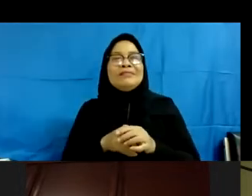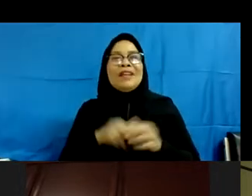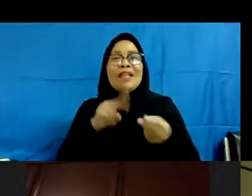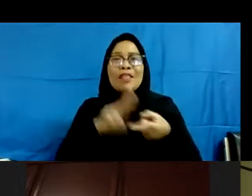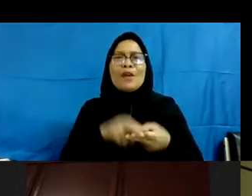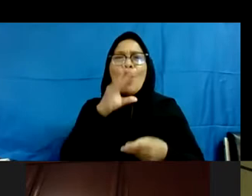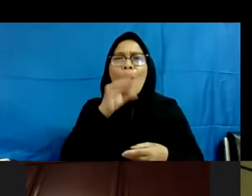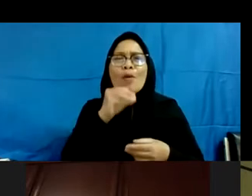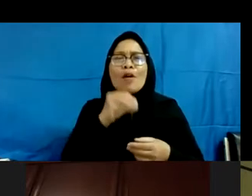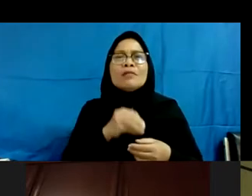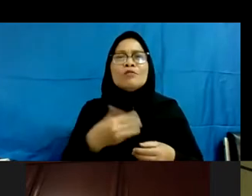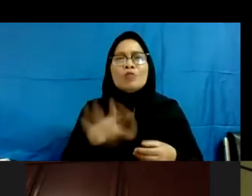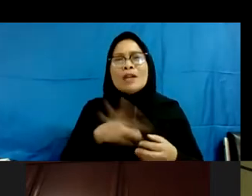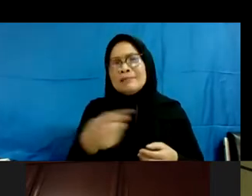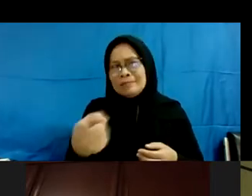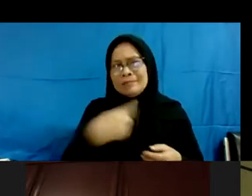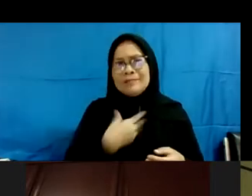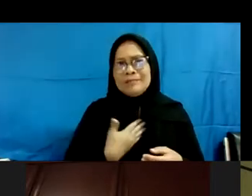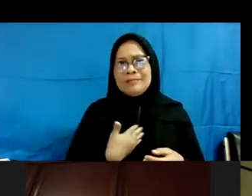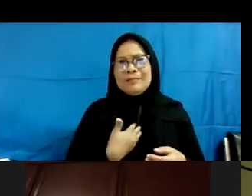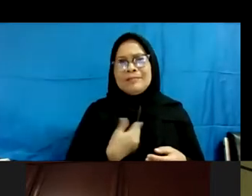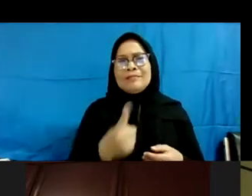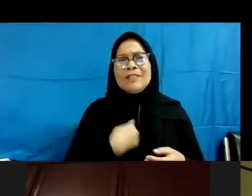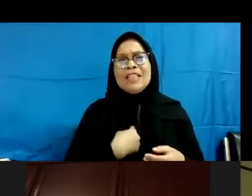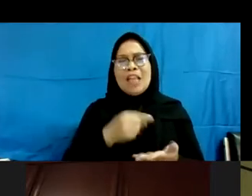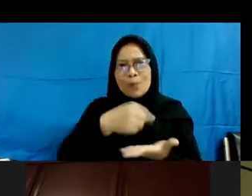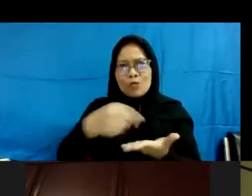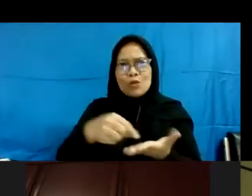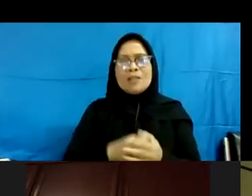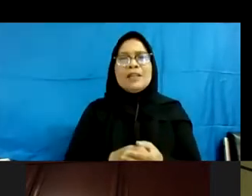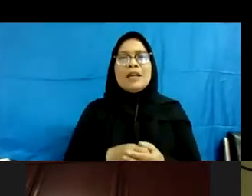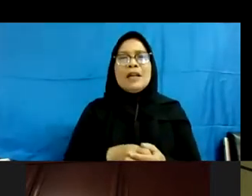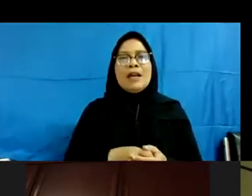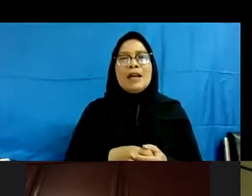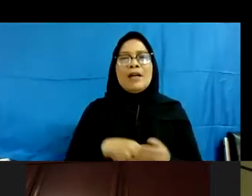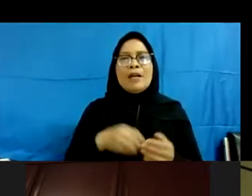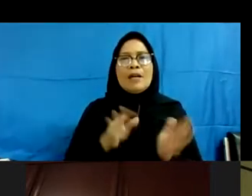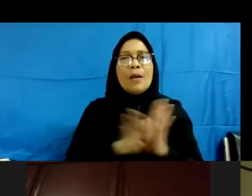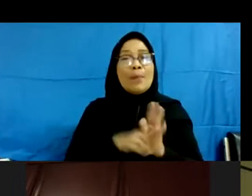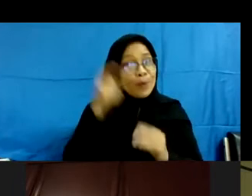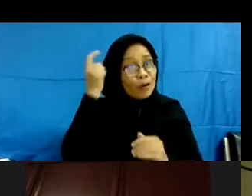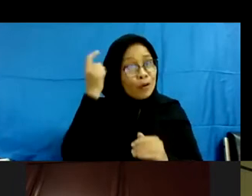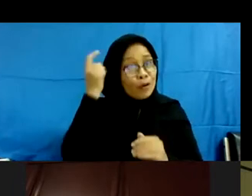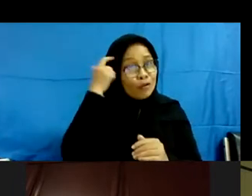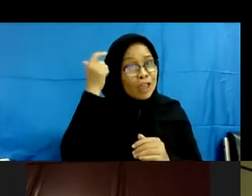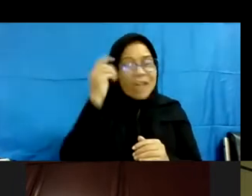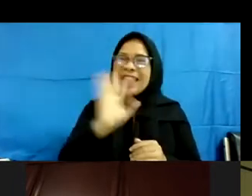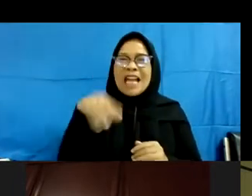bilang, udah deh sini gue yang tulisin. Dia pikir, karena saya nggak bisa nulis dengan pulpen gitu ya, dia